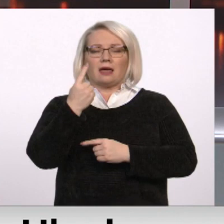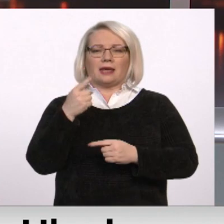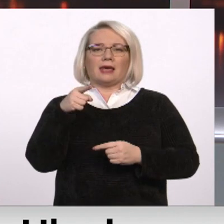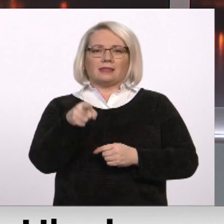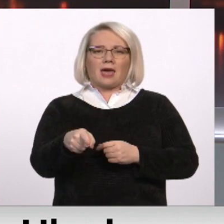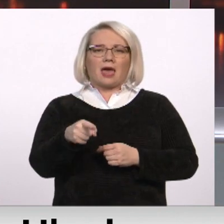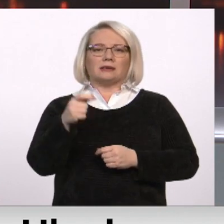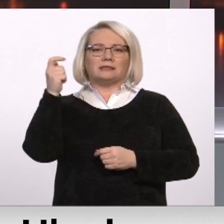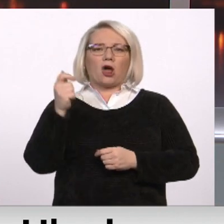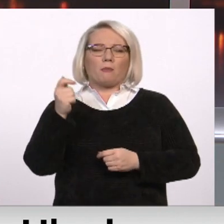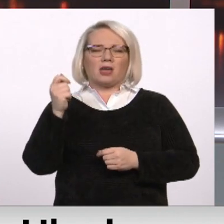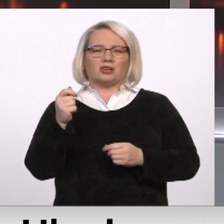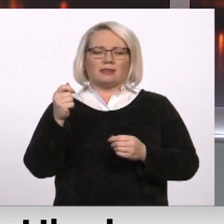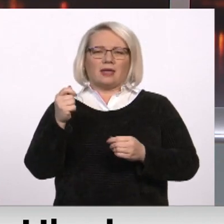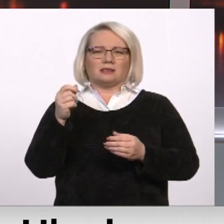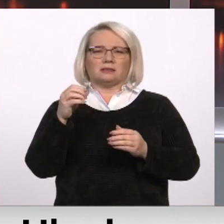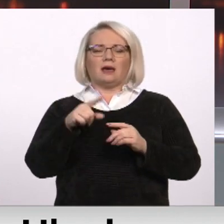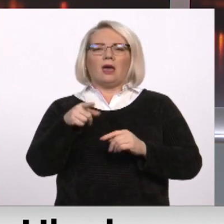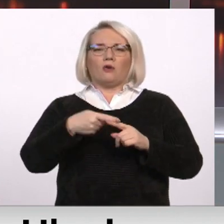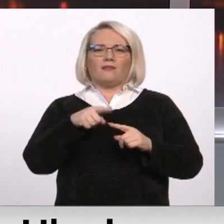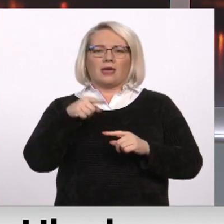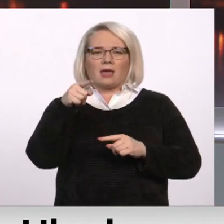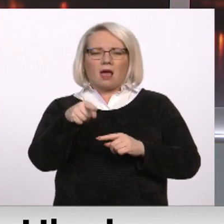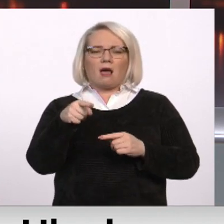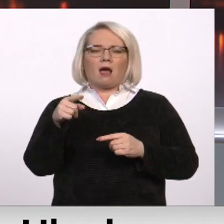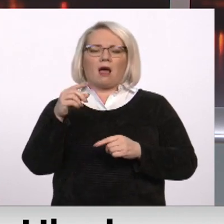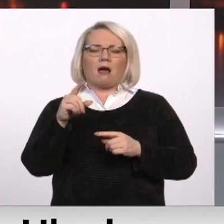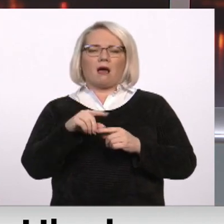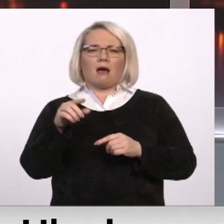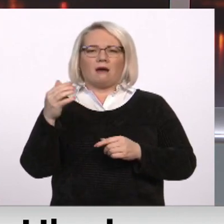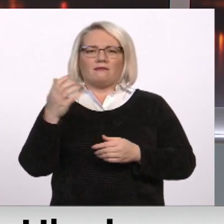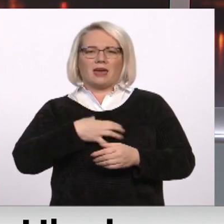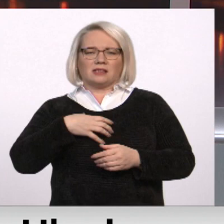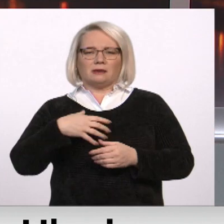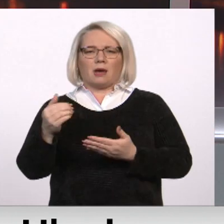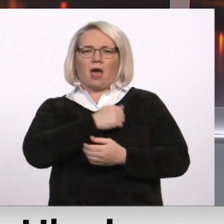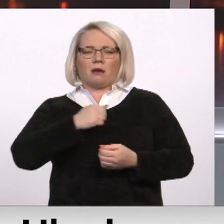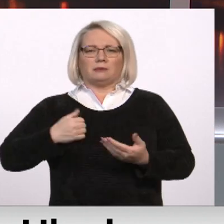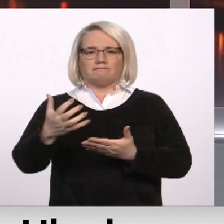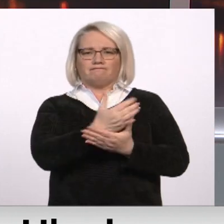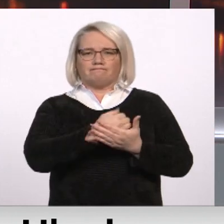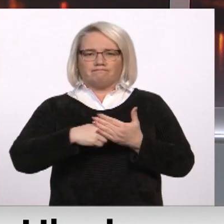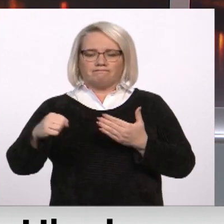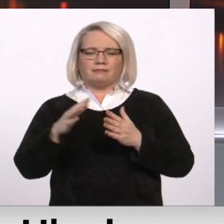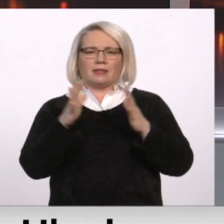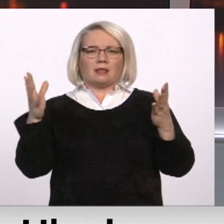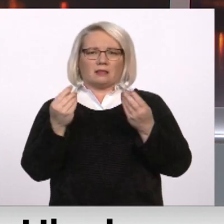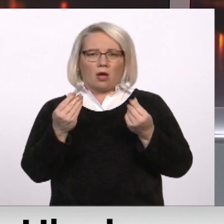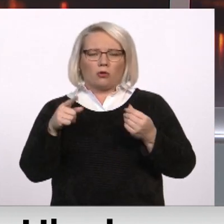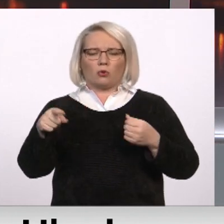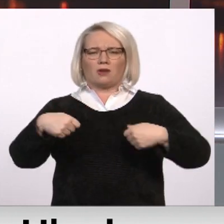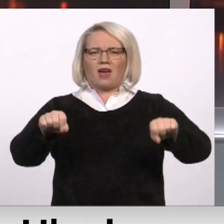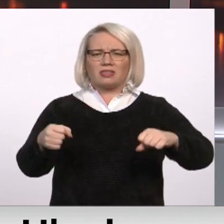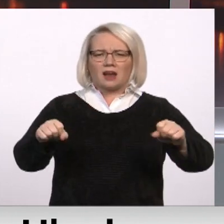platformai Stopify, Ukrainas armijas vajadzībām savākti 37 000 eiro. Par tiem iegādāti kvadricikli,